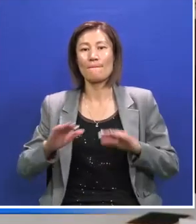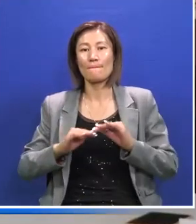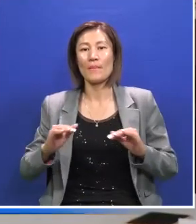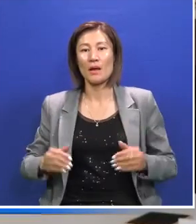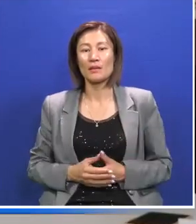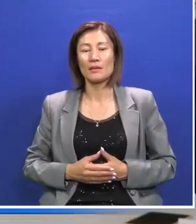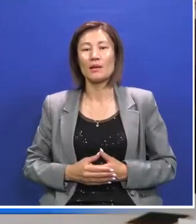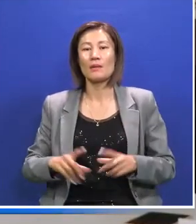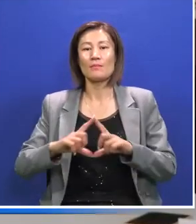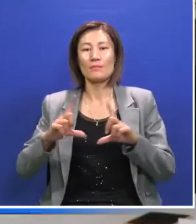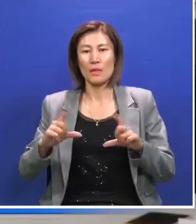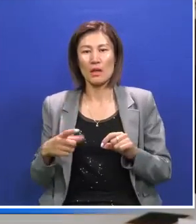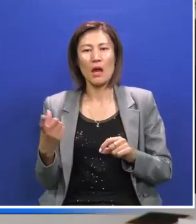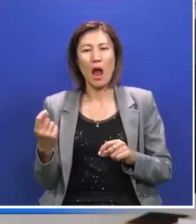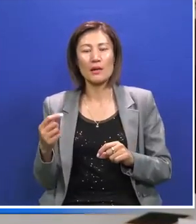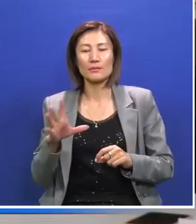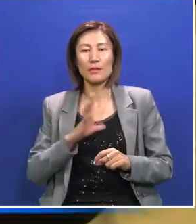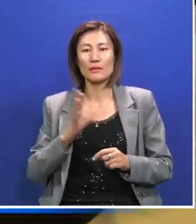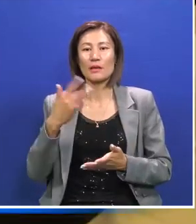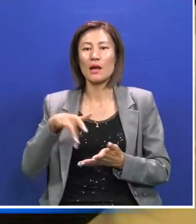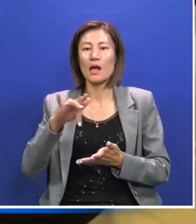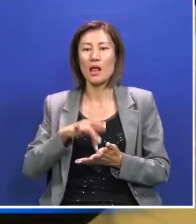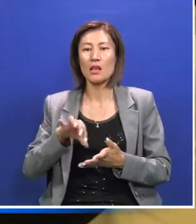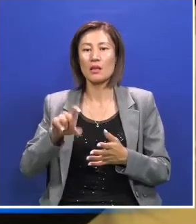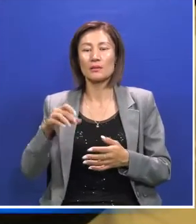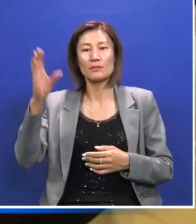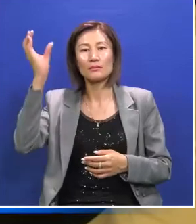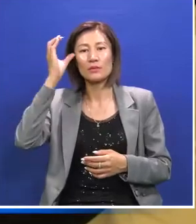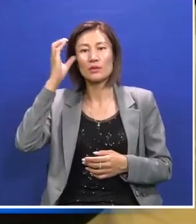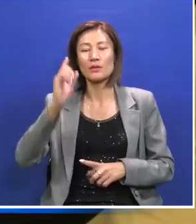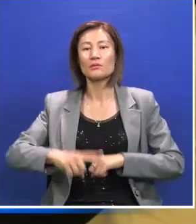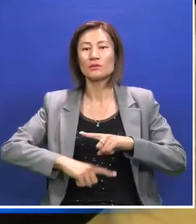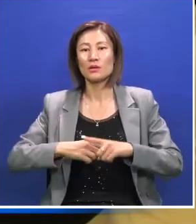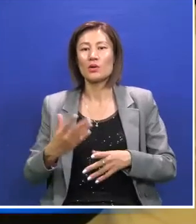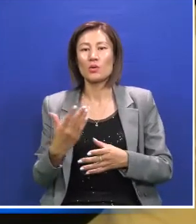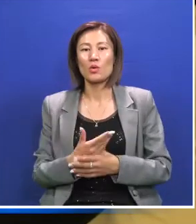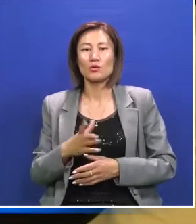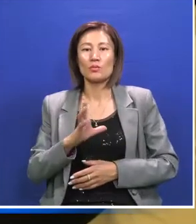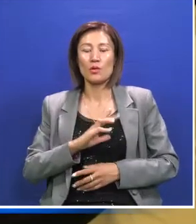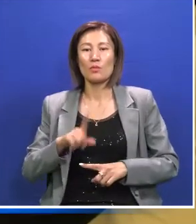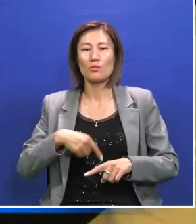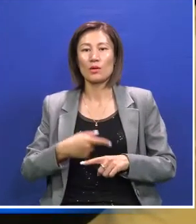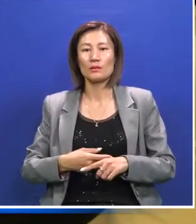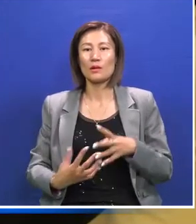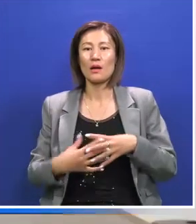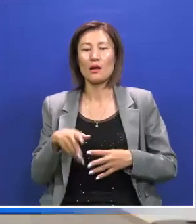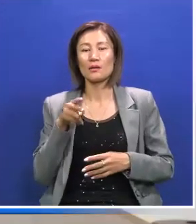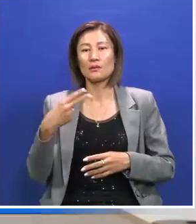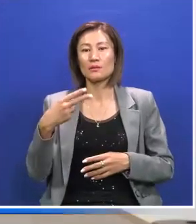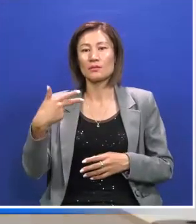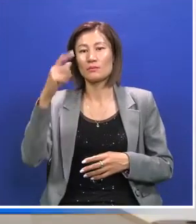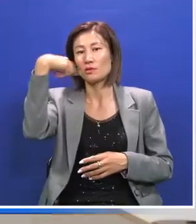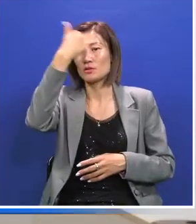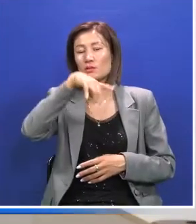Мектептердің жетіспеушілігі мәселесін шешуде қаланың іскерлік ортасы білім саласын жетілдіруге үлес қосуда. Осылайша алдағы 2023